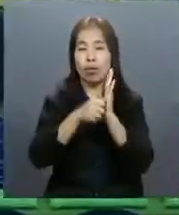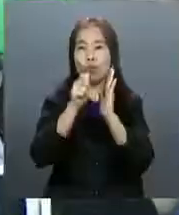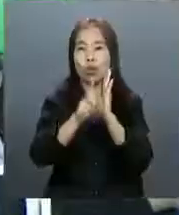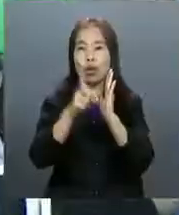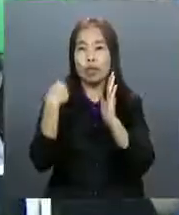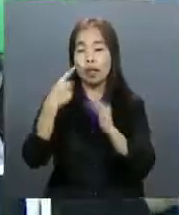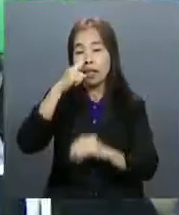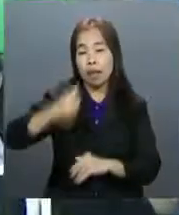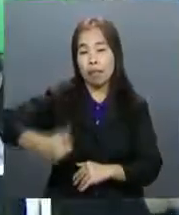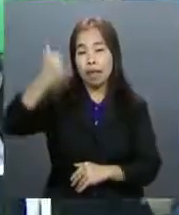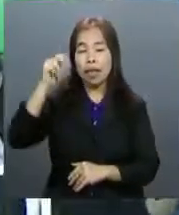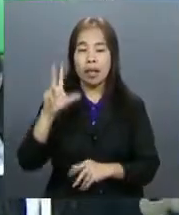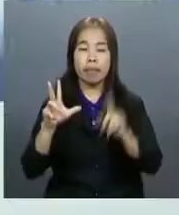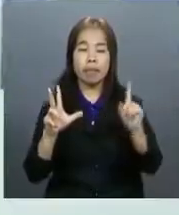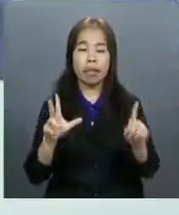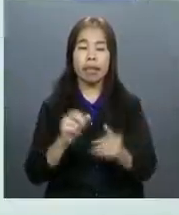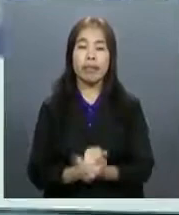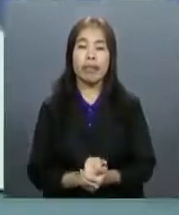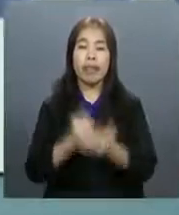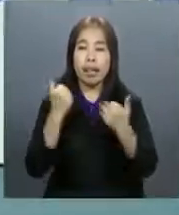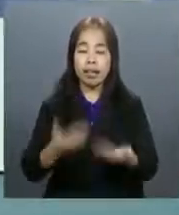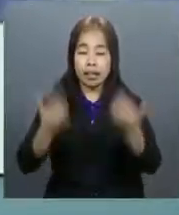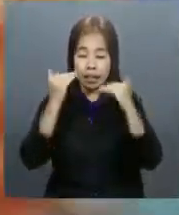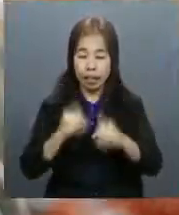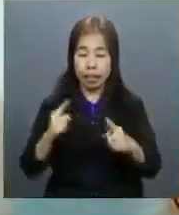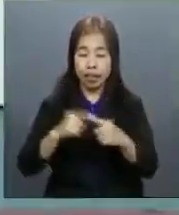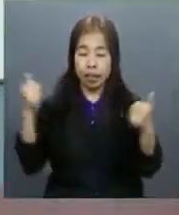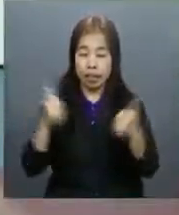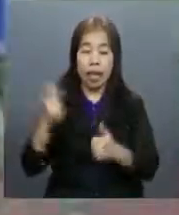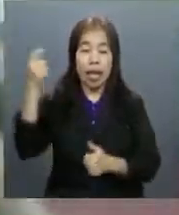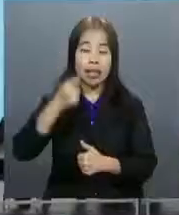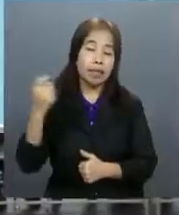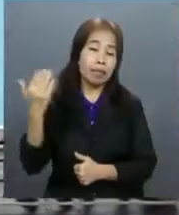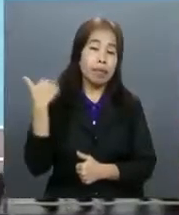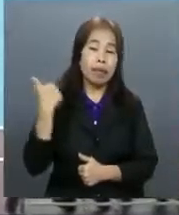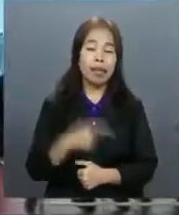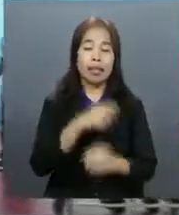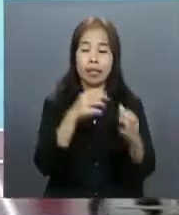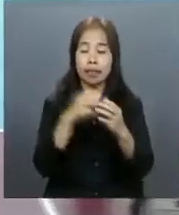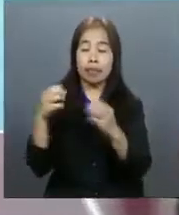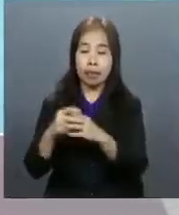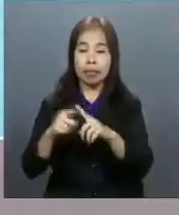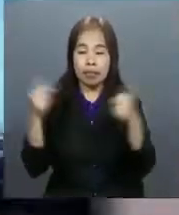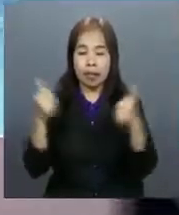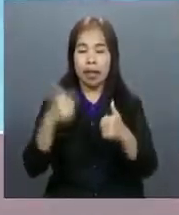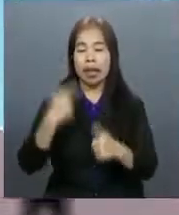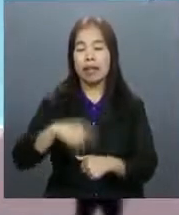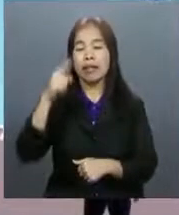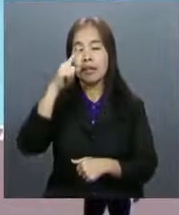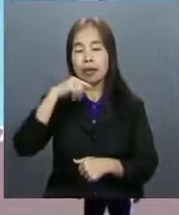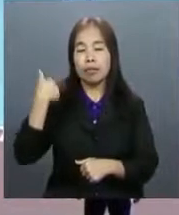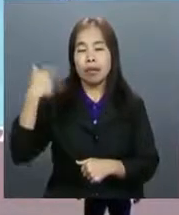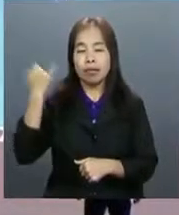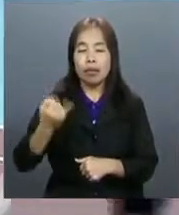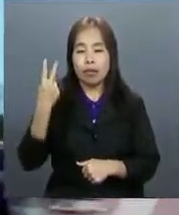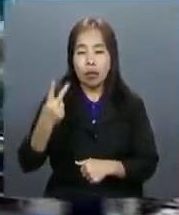นะไป 3-1 ส่วนผลงานดีที่สุดในศึกชิงแชมป์เอเชียที่ผ่านมาของทั้ง2ทีมครับไทยได้รองแชมป์2ครั้งและอุซเบกิ